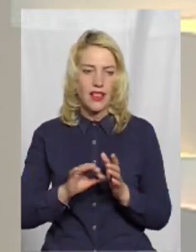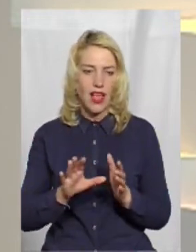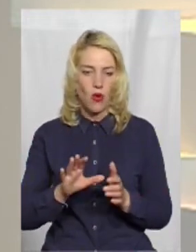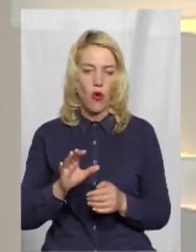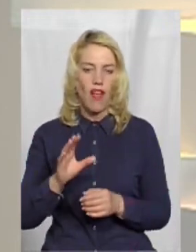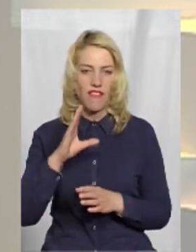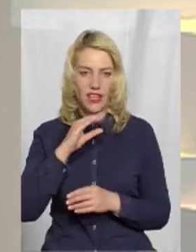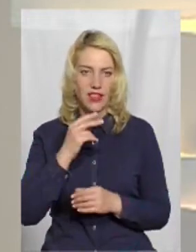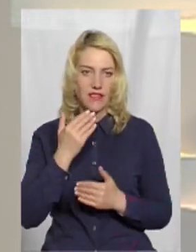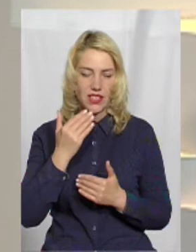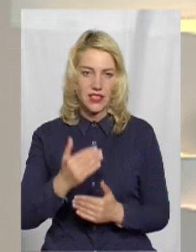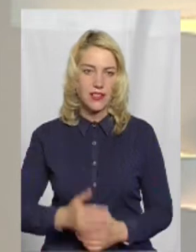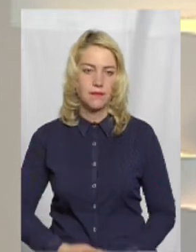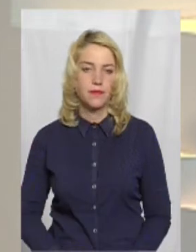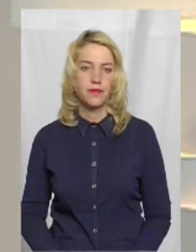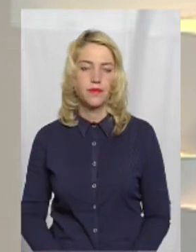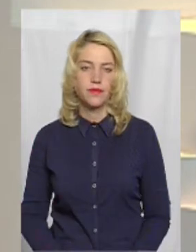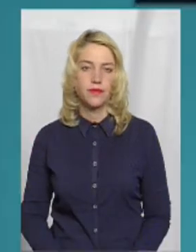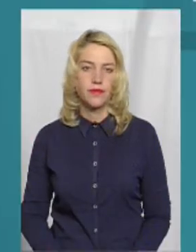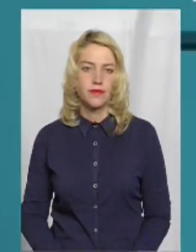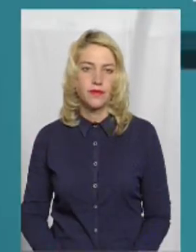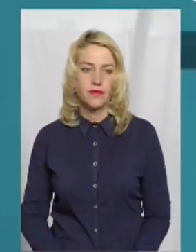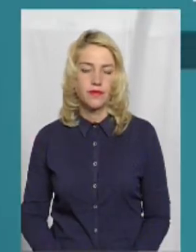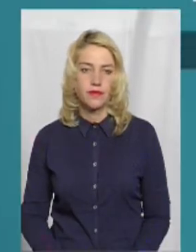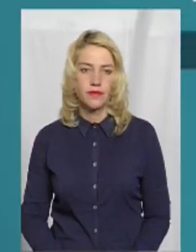Ткачук. Послухаємо і продовжимо.